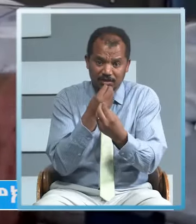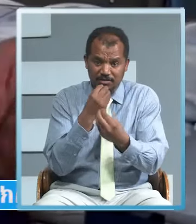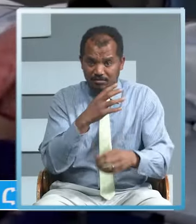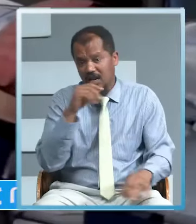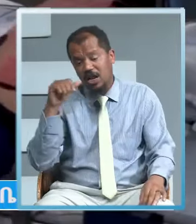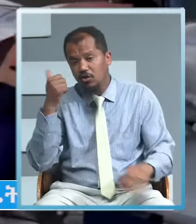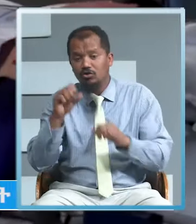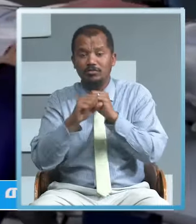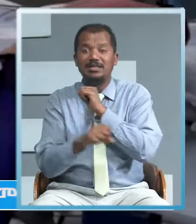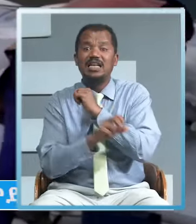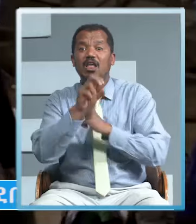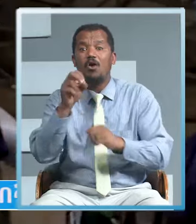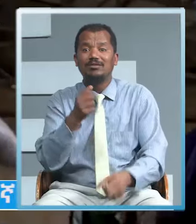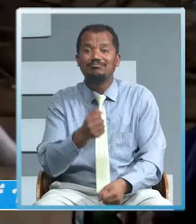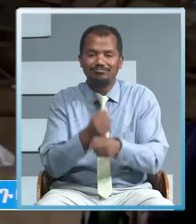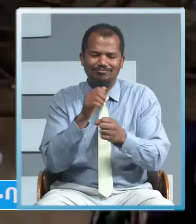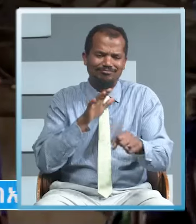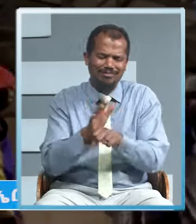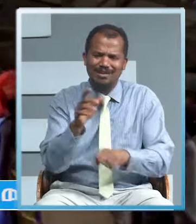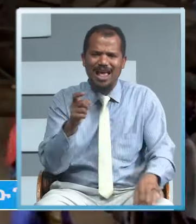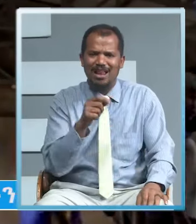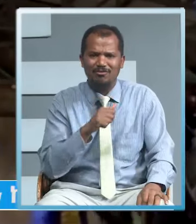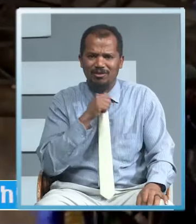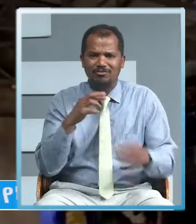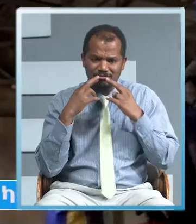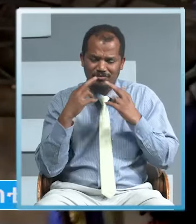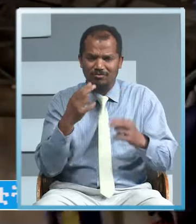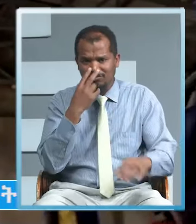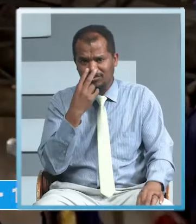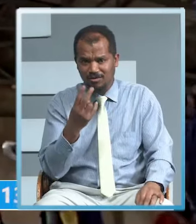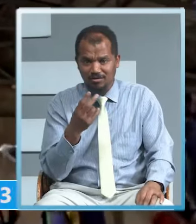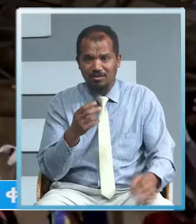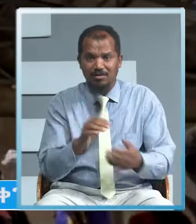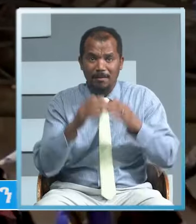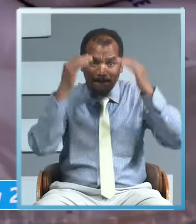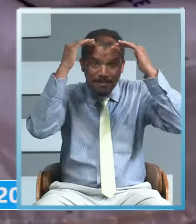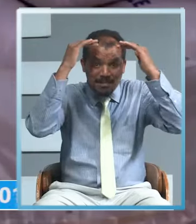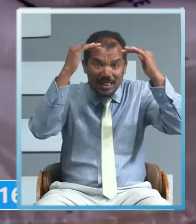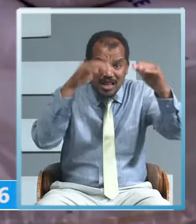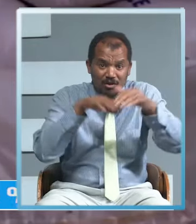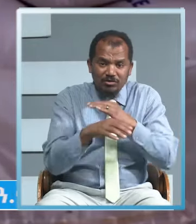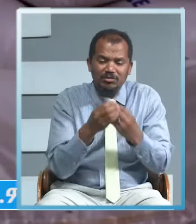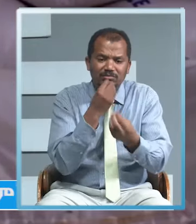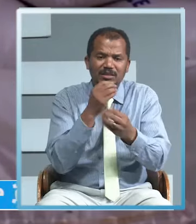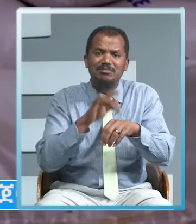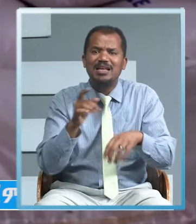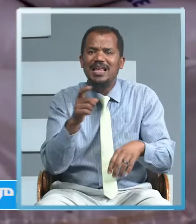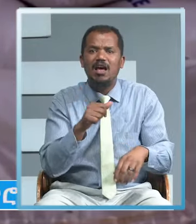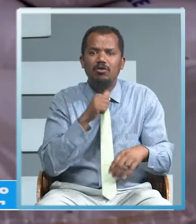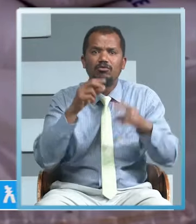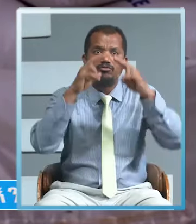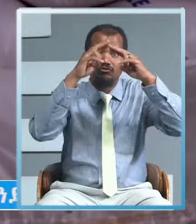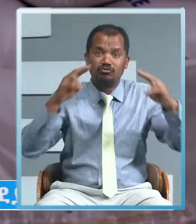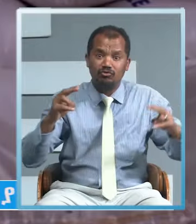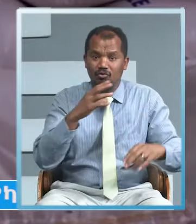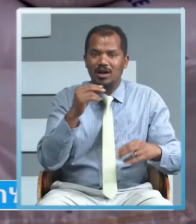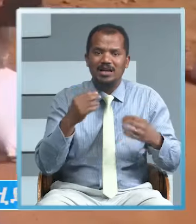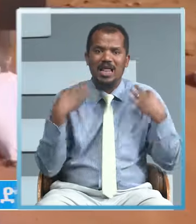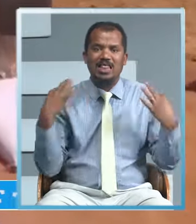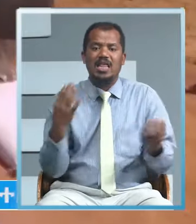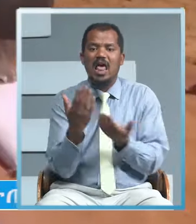የምግብና ሌሎች መሰረታዊ ድጋፎች በቂ አለመሆናቸው በሪፖርቱ ተጠቅሷል። በመጠለያ ጣቢያዎች ምግብ ነክ ያልሆኑ እንደ ድንኳንና